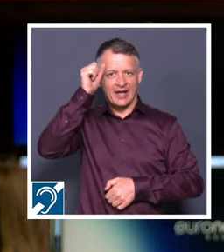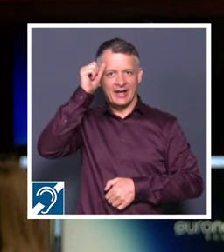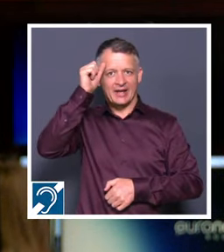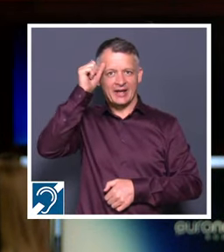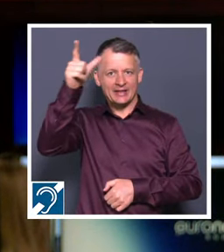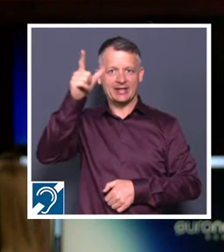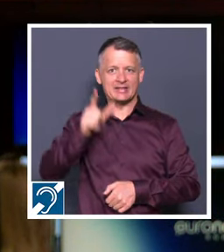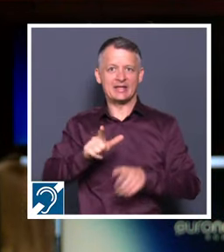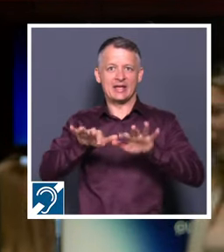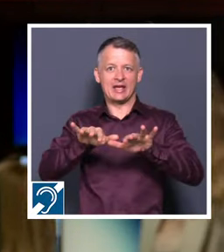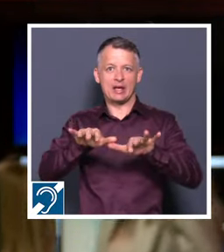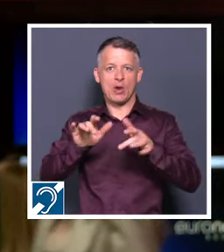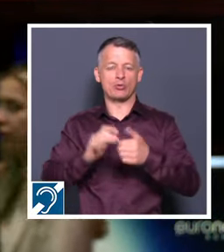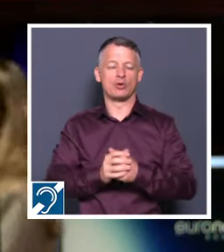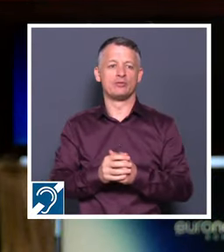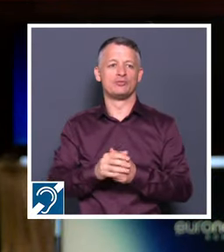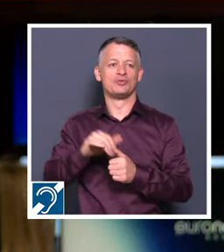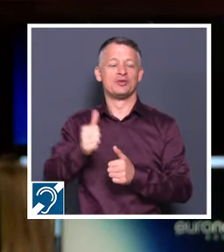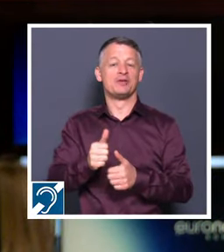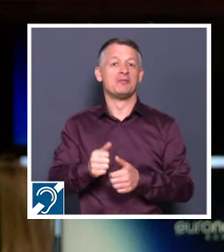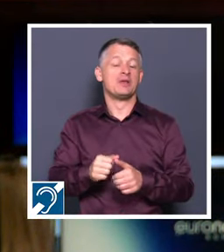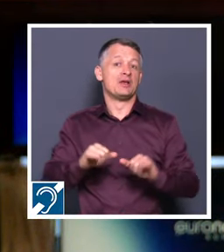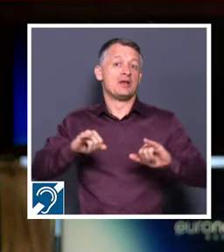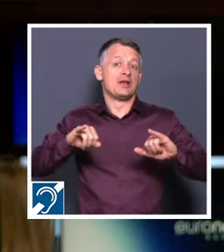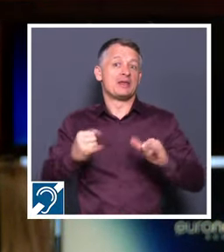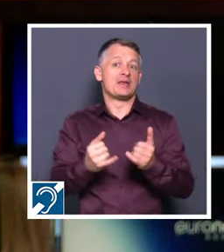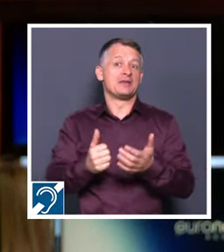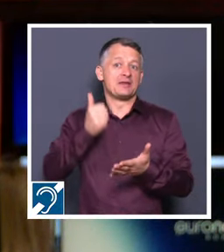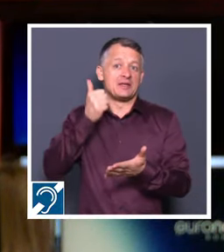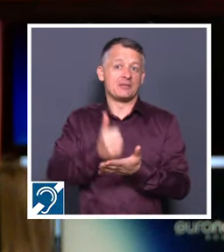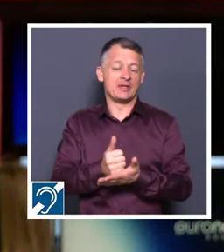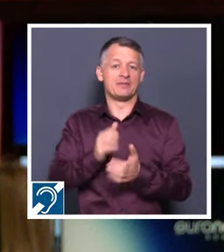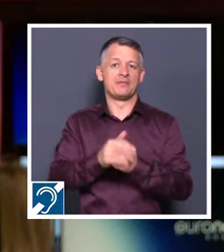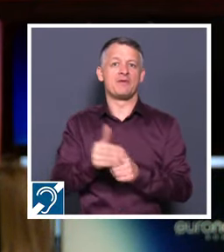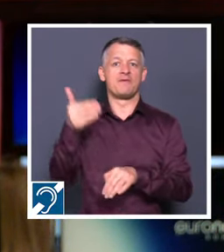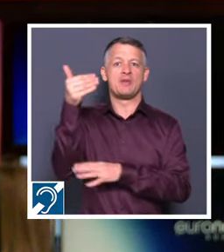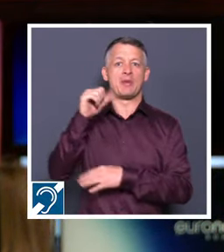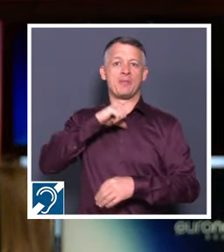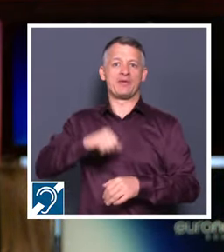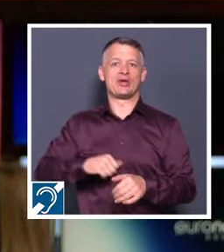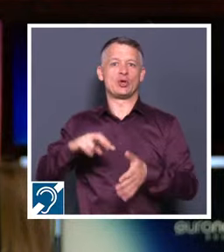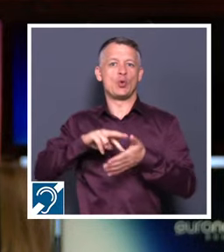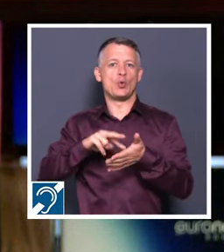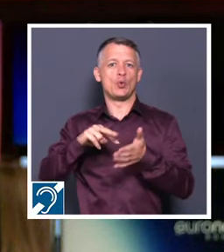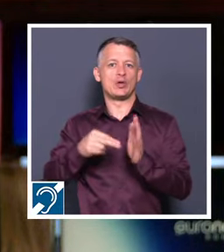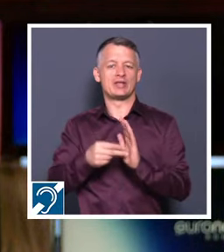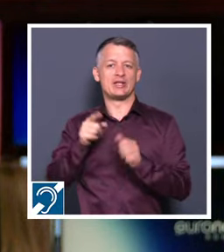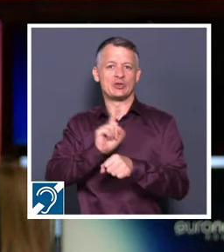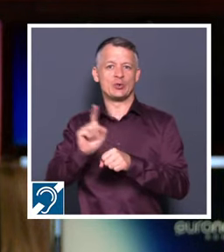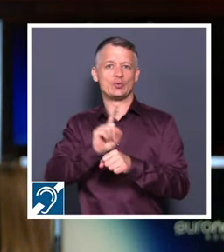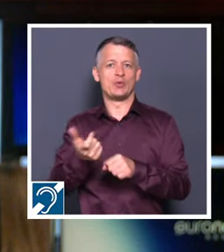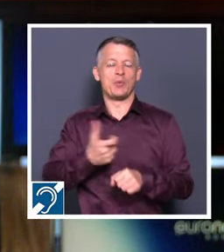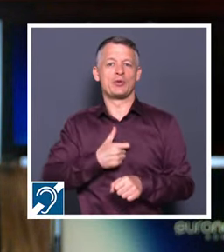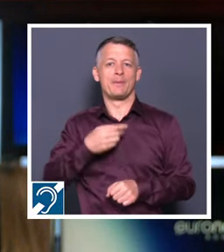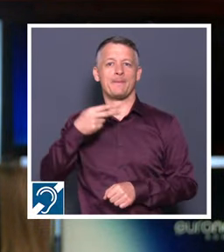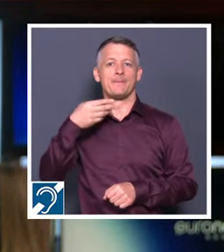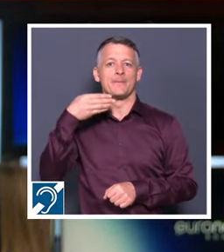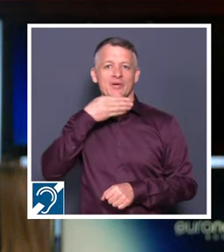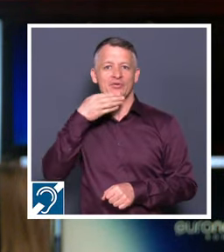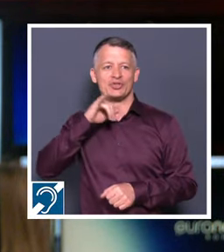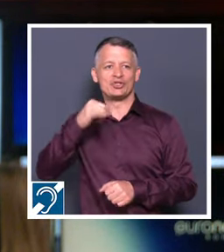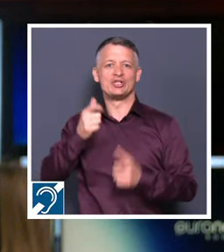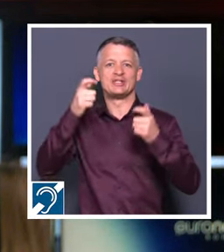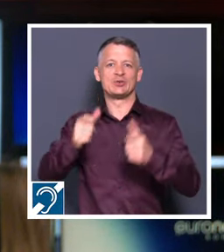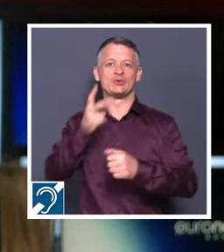scenariu posibil și în realitatea în care trăim. Companiile private lucrează la asemenea soluții de care pot beneficia implicit și